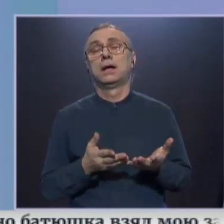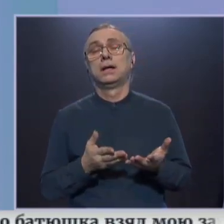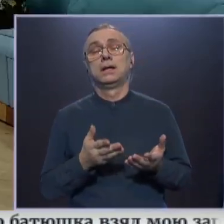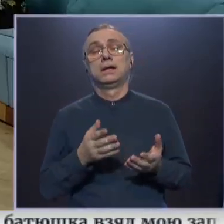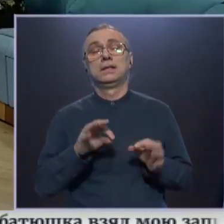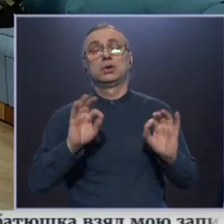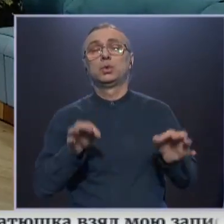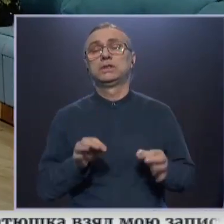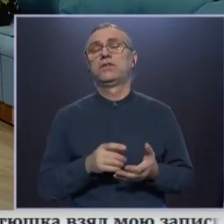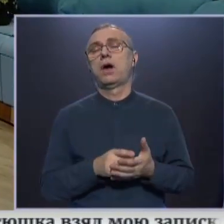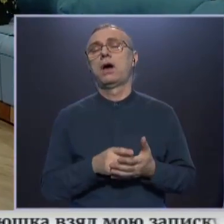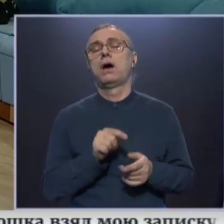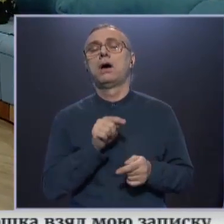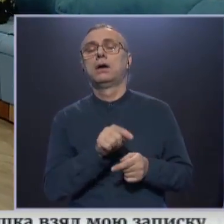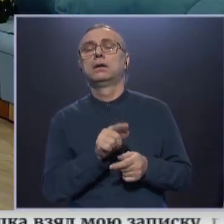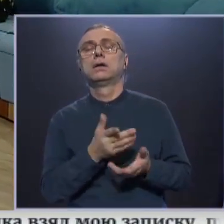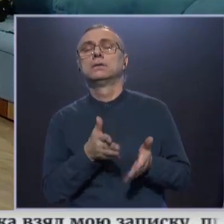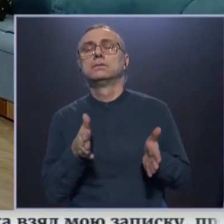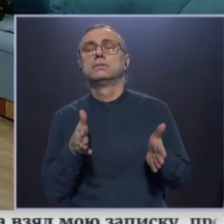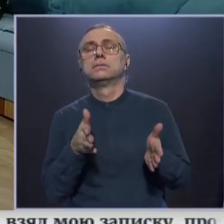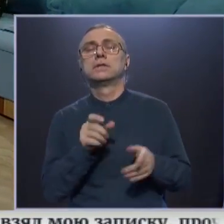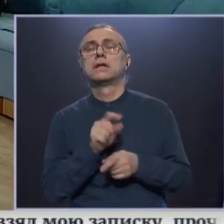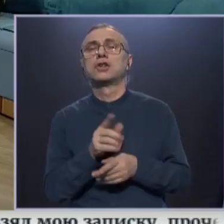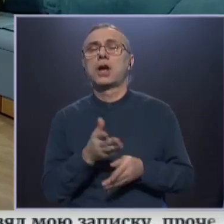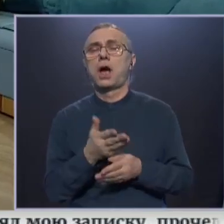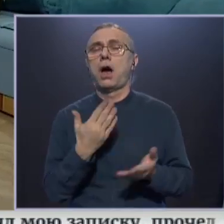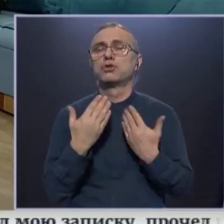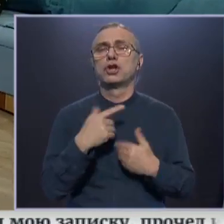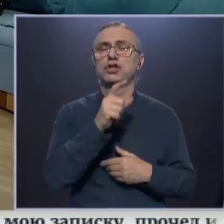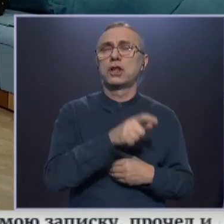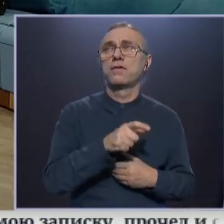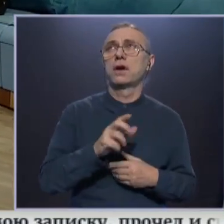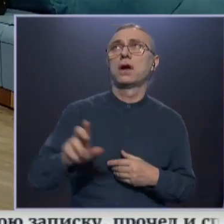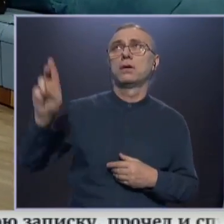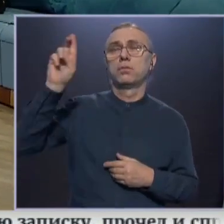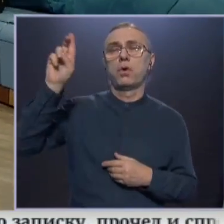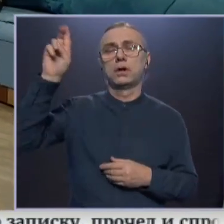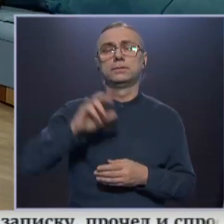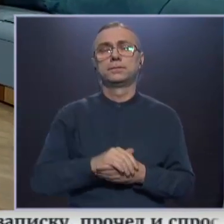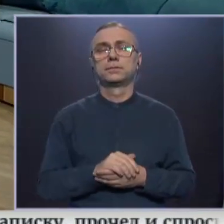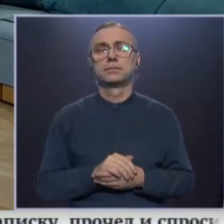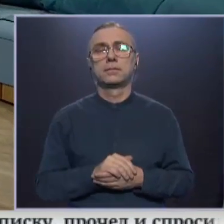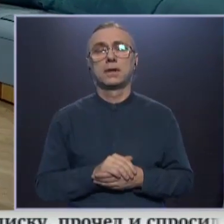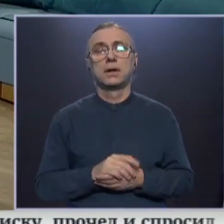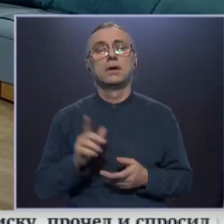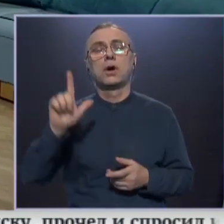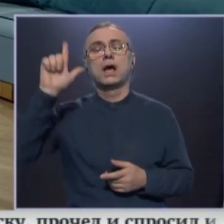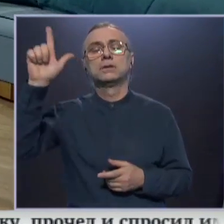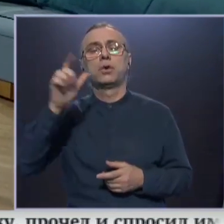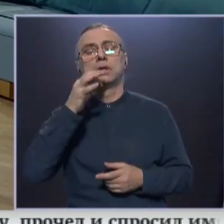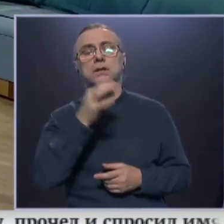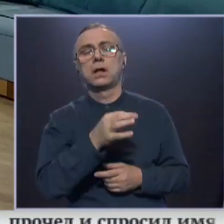задачей – общение человека и Бога. А мы помним, что сказал Господь Адаму. Украшай окружающий мир,